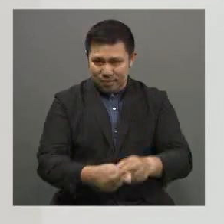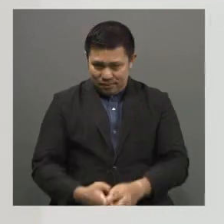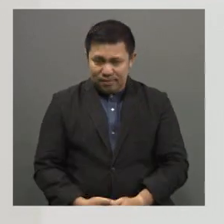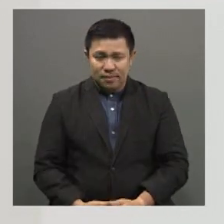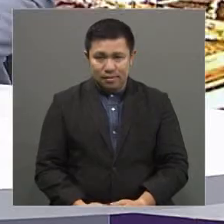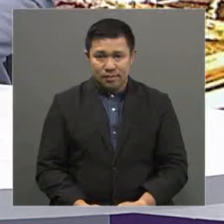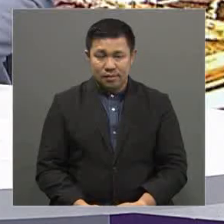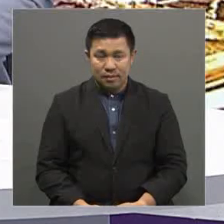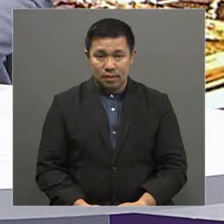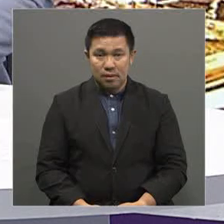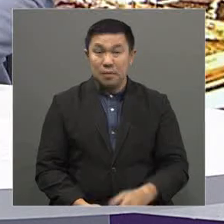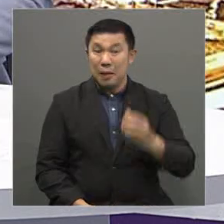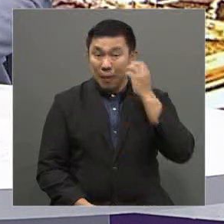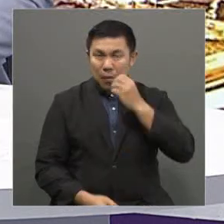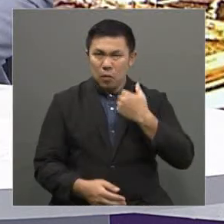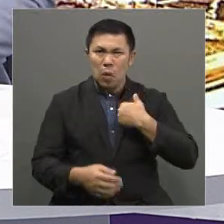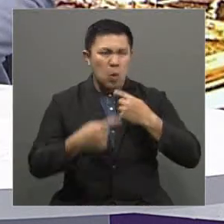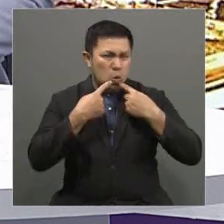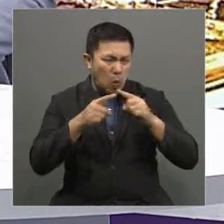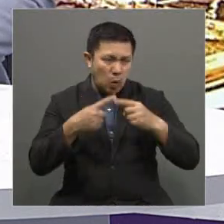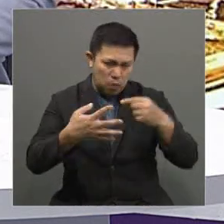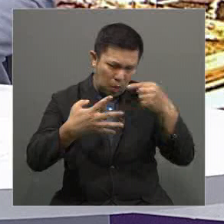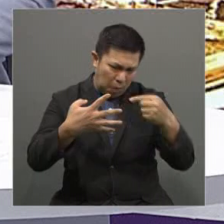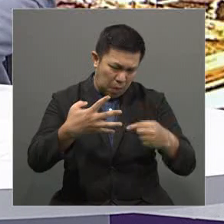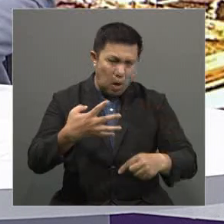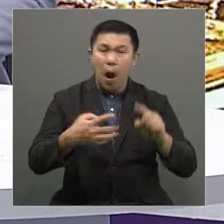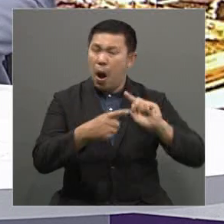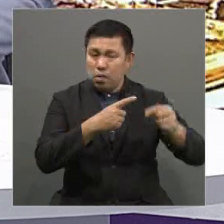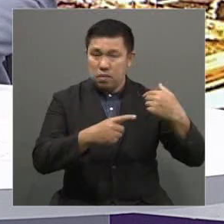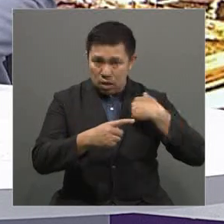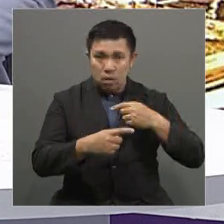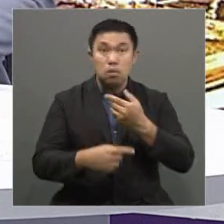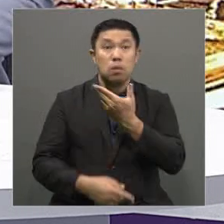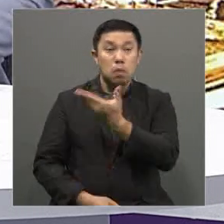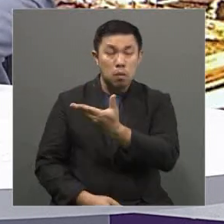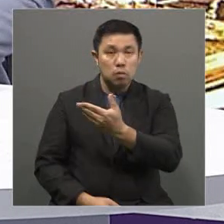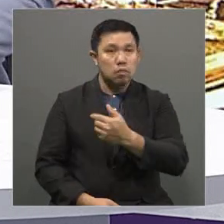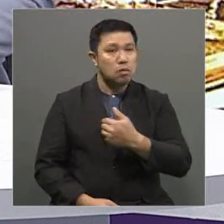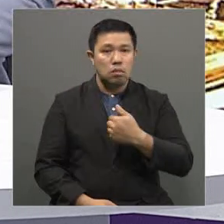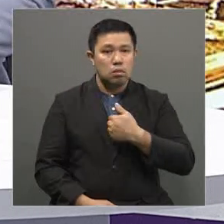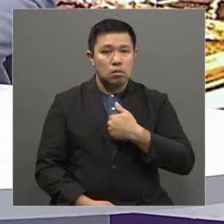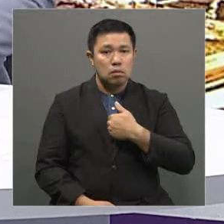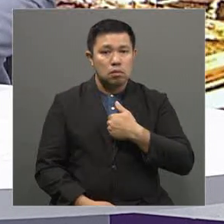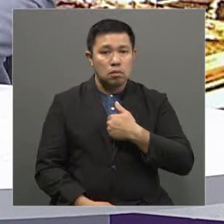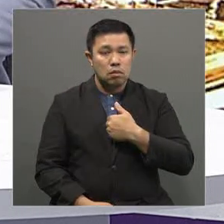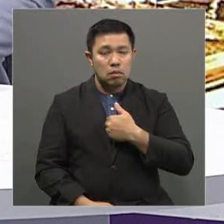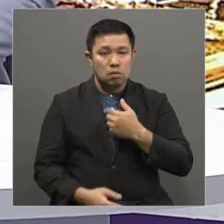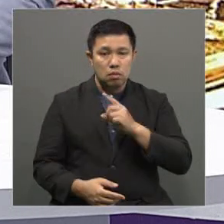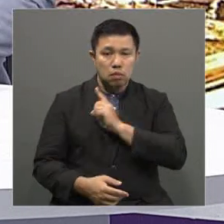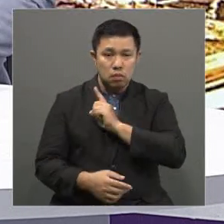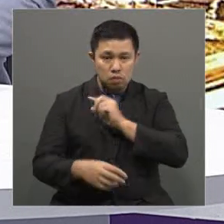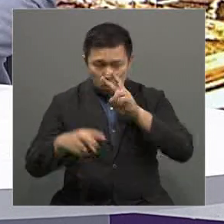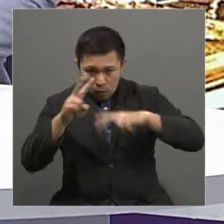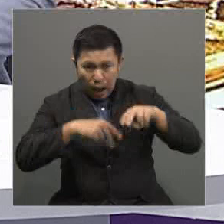แล้วจริงๆบิ๊กโจ๊ก็ยังตอบคำถามอีกหลายเรื่องนะอย่างกรณีที่บอกว่าตัวท่านเนี่ยไม่ได้ไปคุมเรื่องของดูแลเรื่องของการ